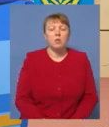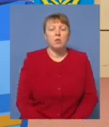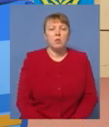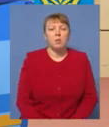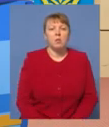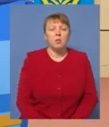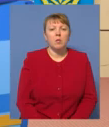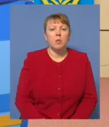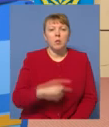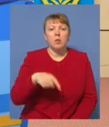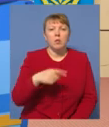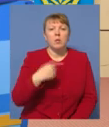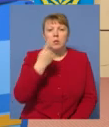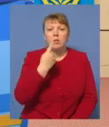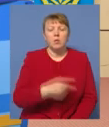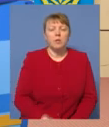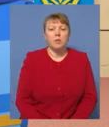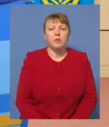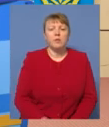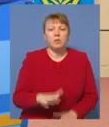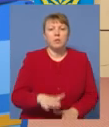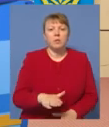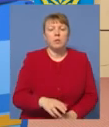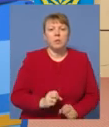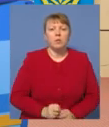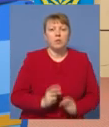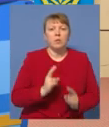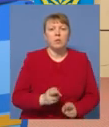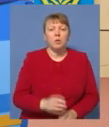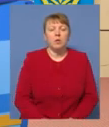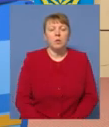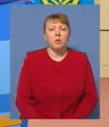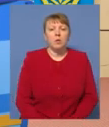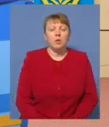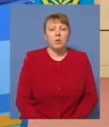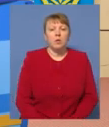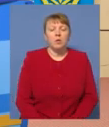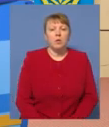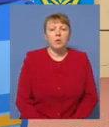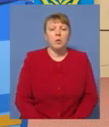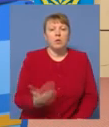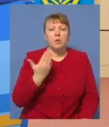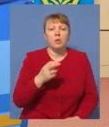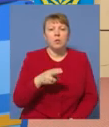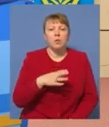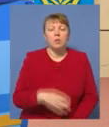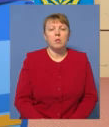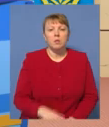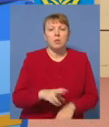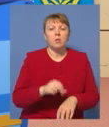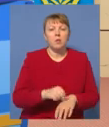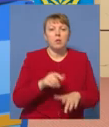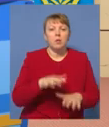установить круг лиц, которые были на месте событий преступления и так далее. То есть на раннем этапе уголовного